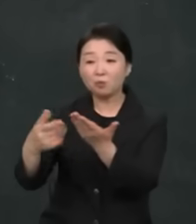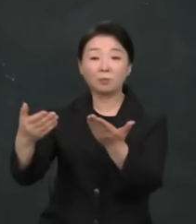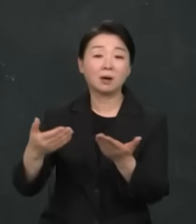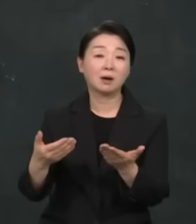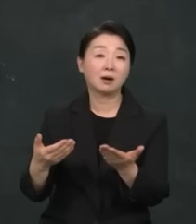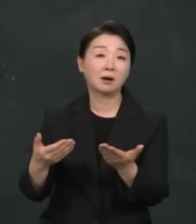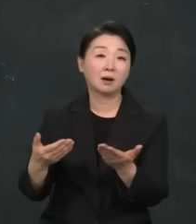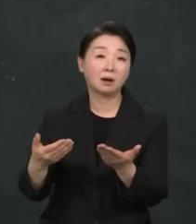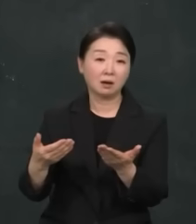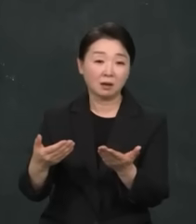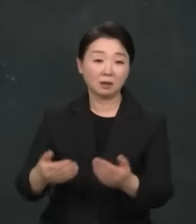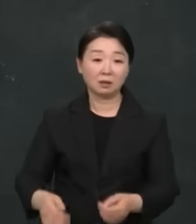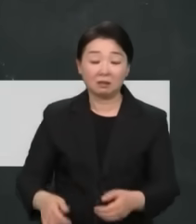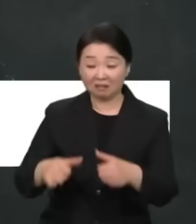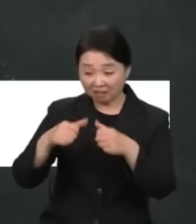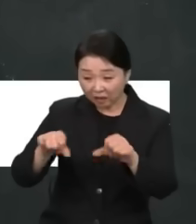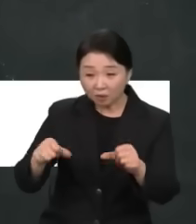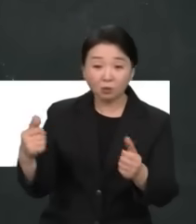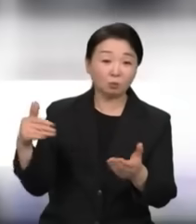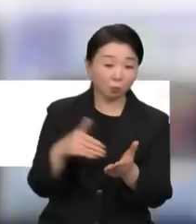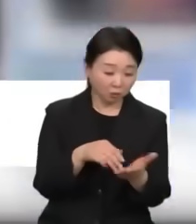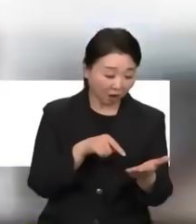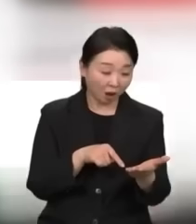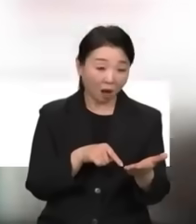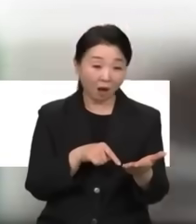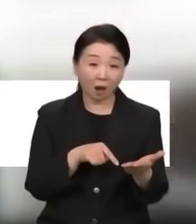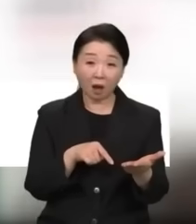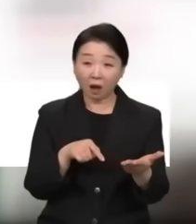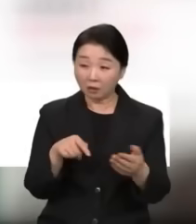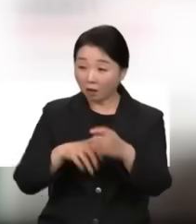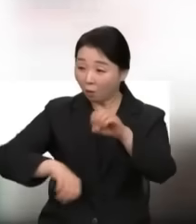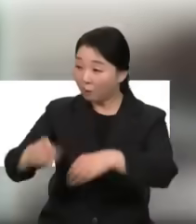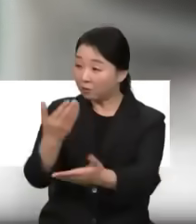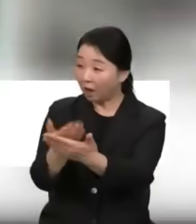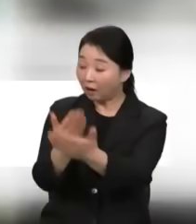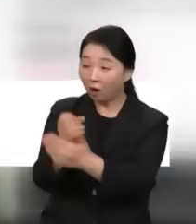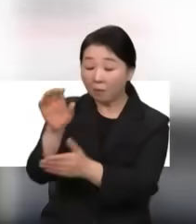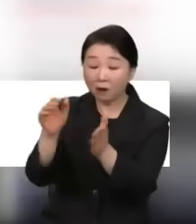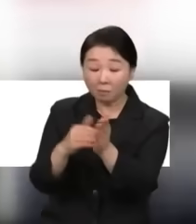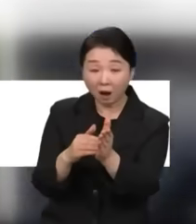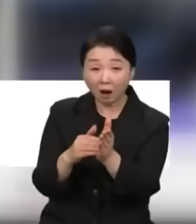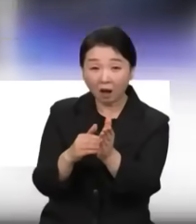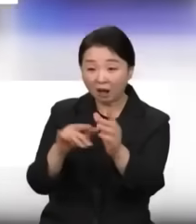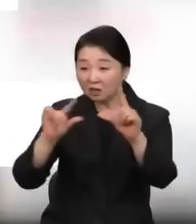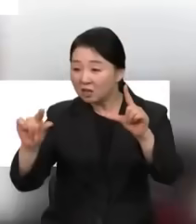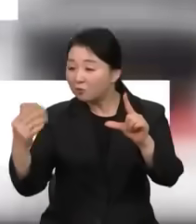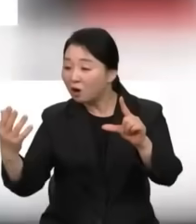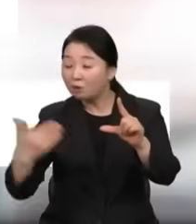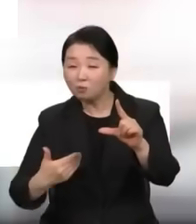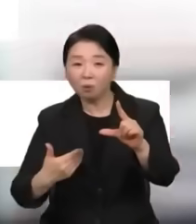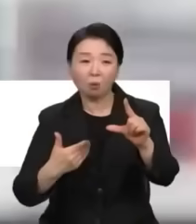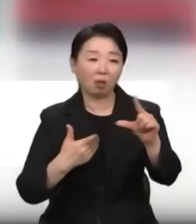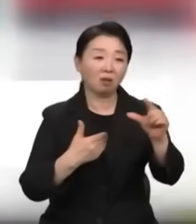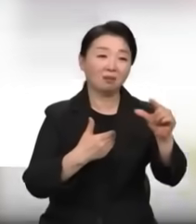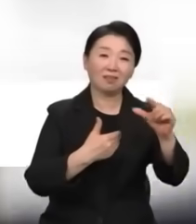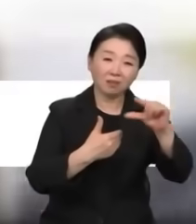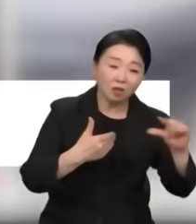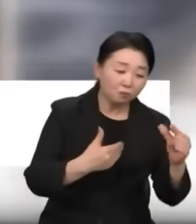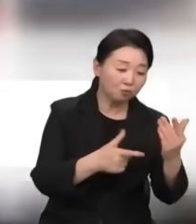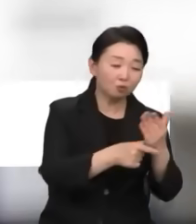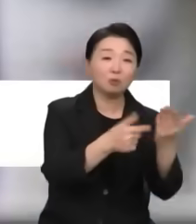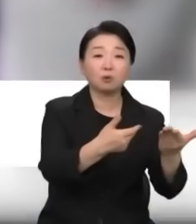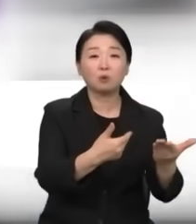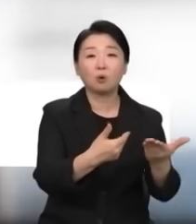겁니다. 깨져서 왔더라고요, 물건이. 환불을 해달라고. 그러니까 이제 일부는 현금으로 주고 나머지는 쿠폰으로 줘버려요. 또